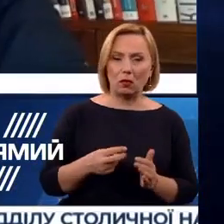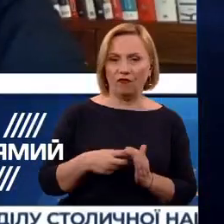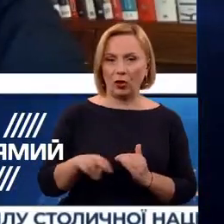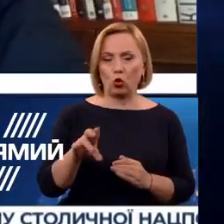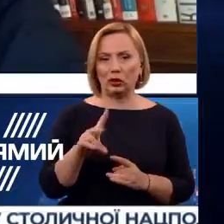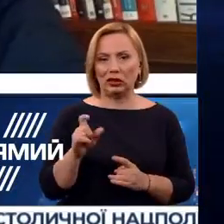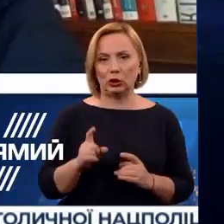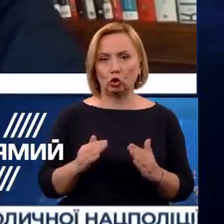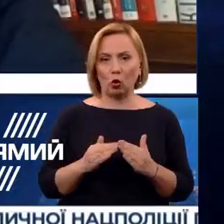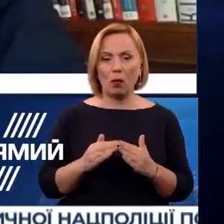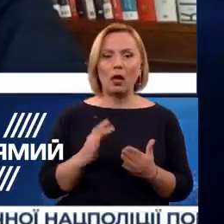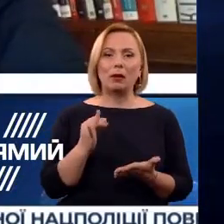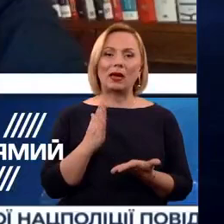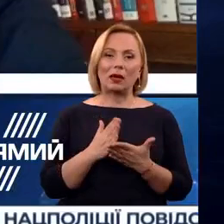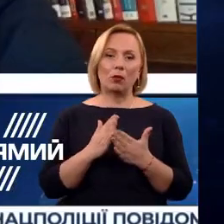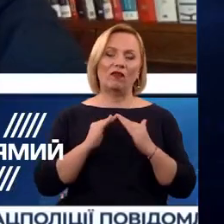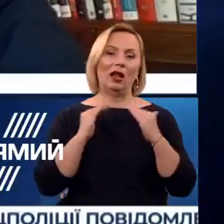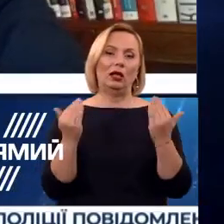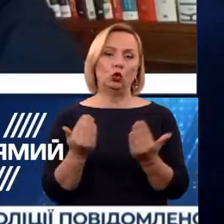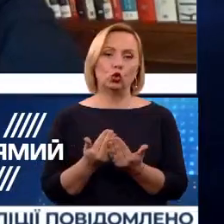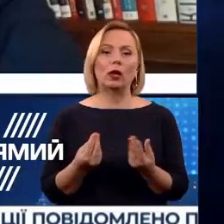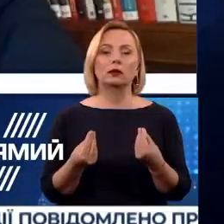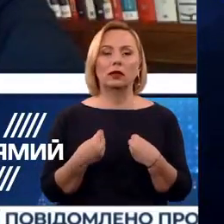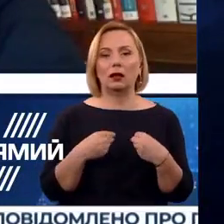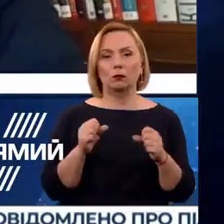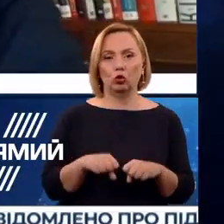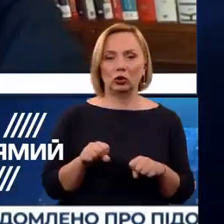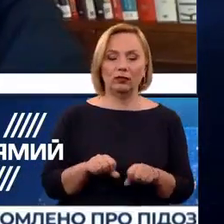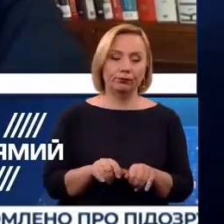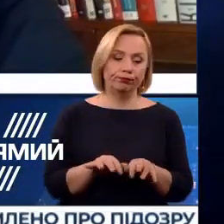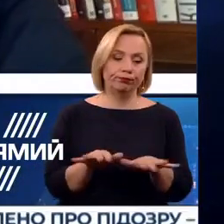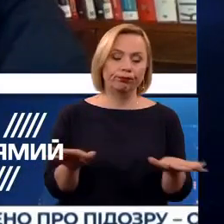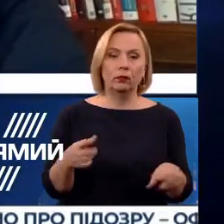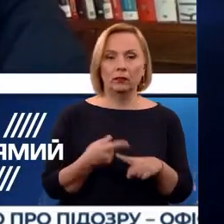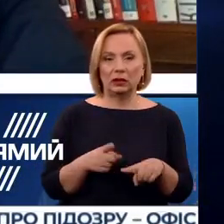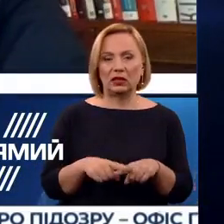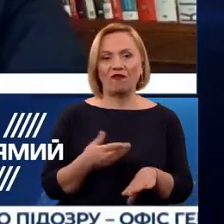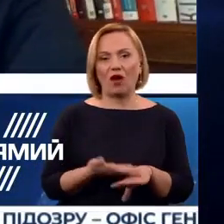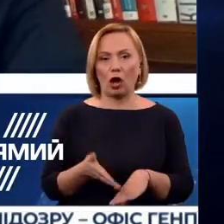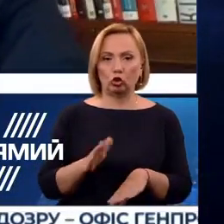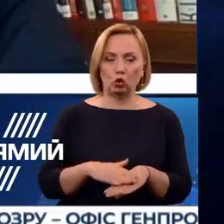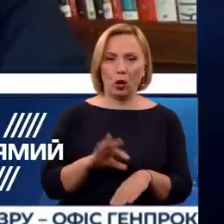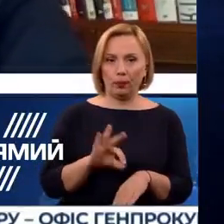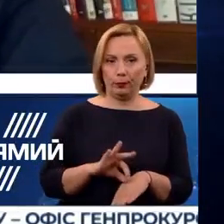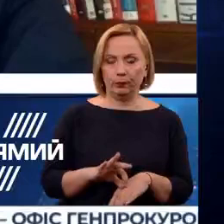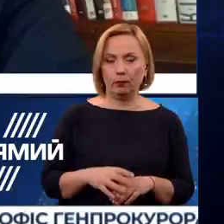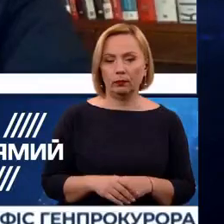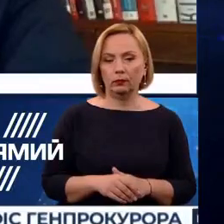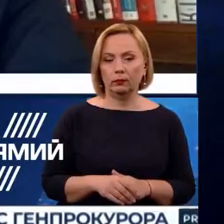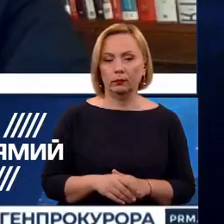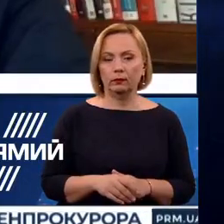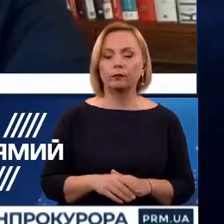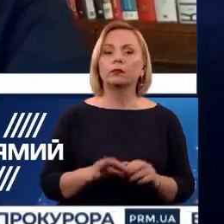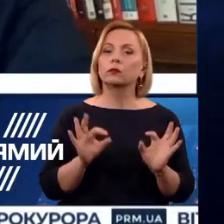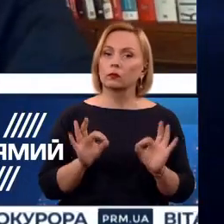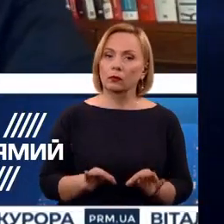перебували в ізоляції. І це дасть можливість зупинити розростання цієї важкої, на жаль, пандемії. Пане Олеже, і справді комплексна